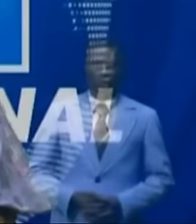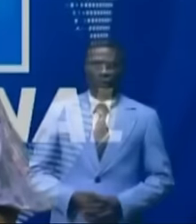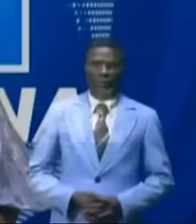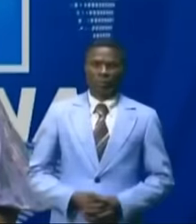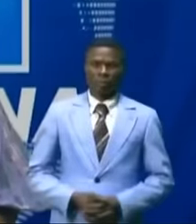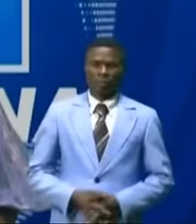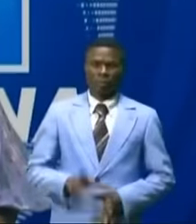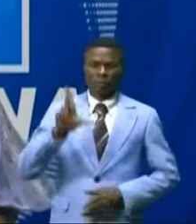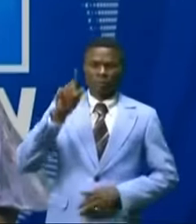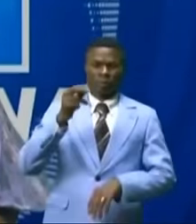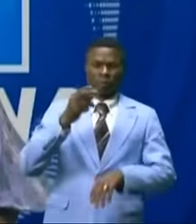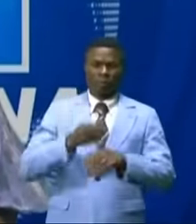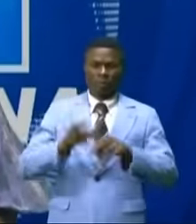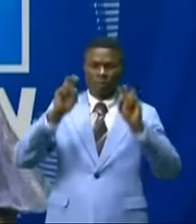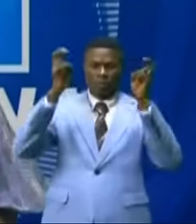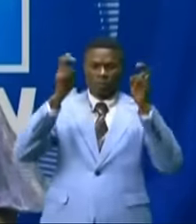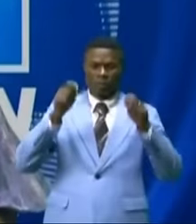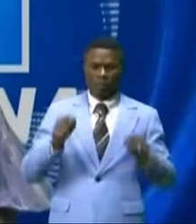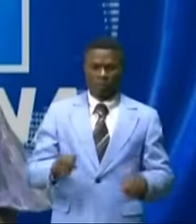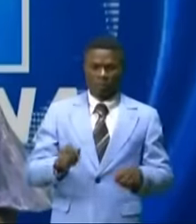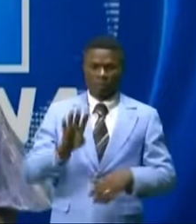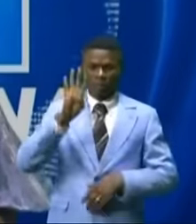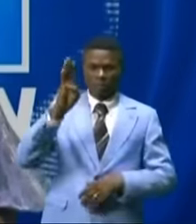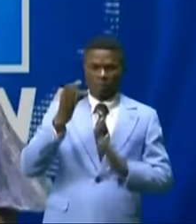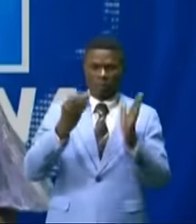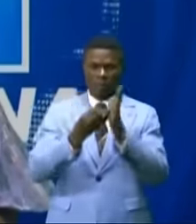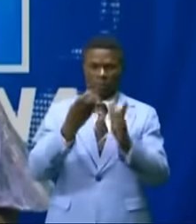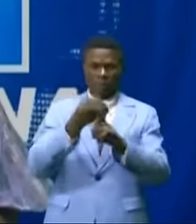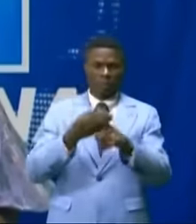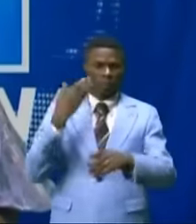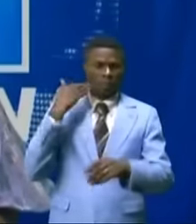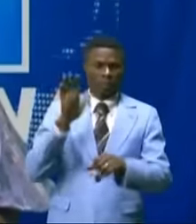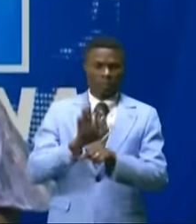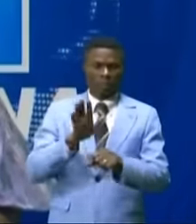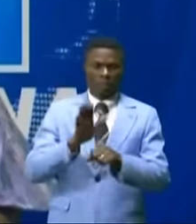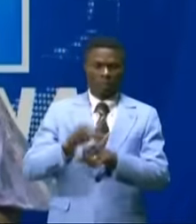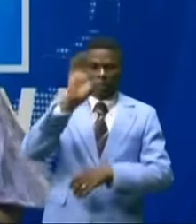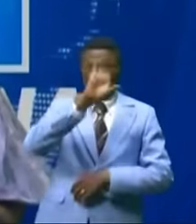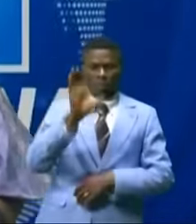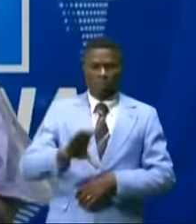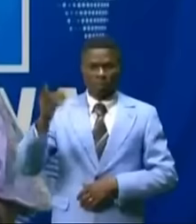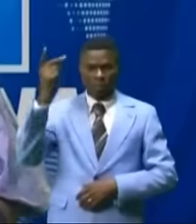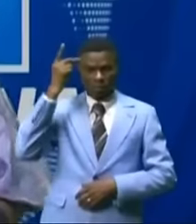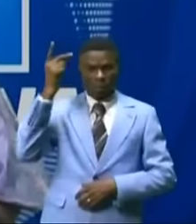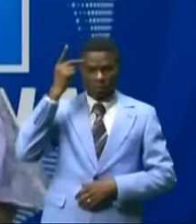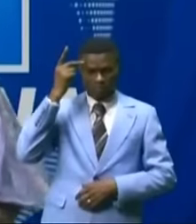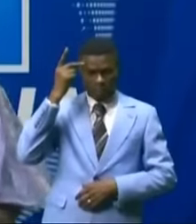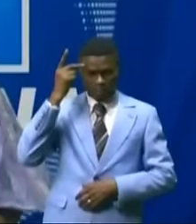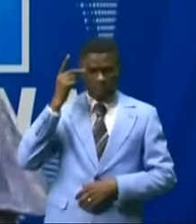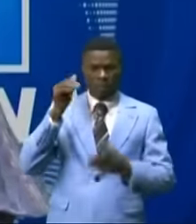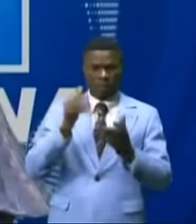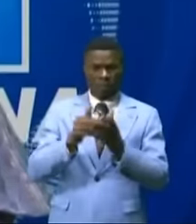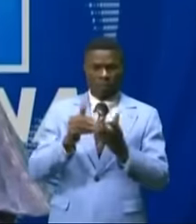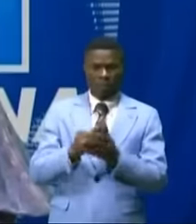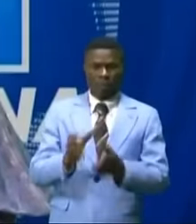Il est 20h, voici les titres de l'actualité de ce jeudi 7 mars. Beaucoup de communes de Kinshasa sont